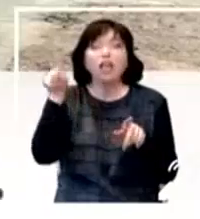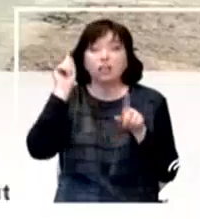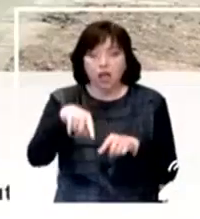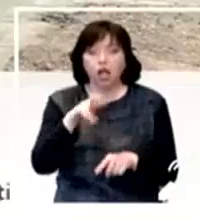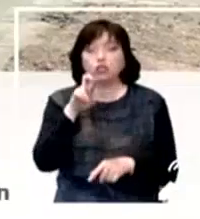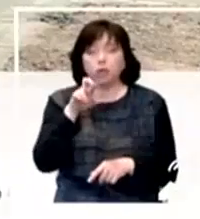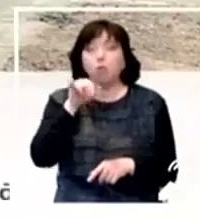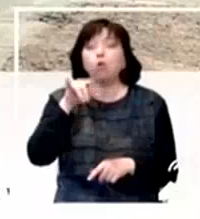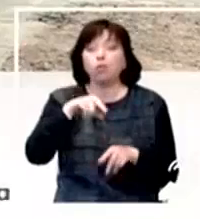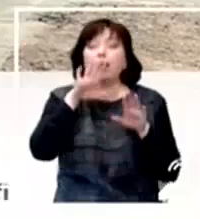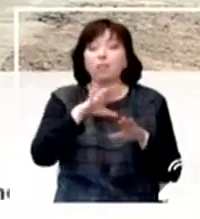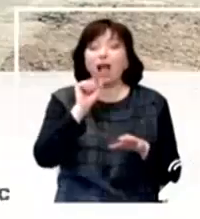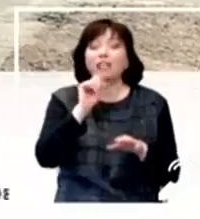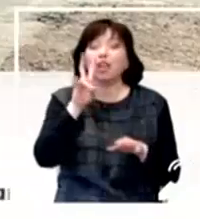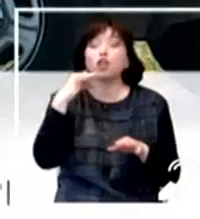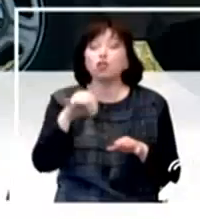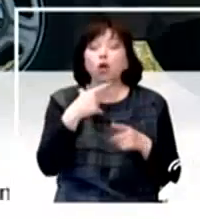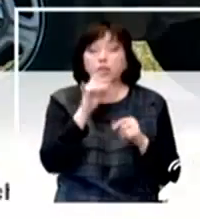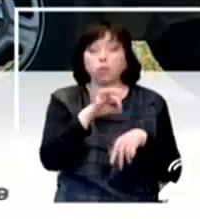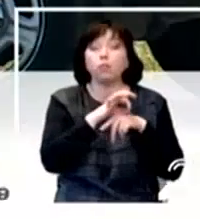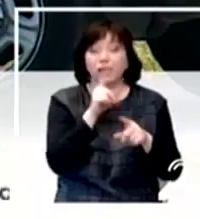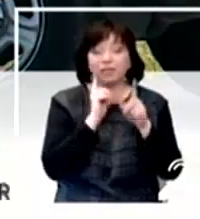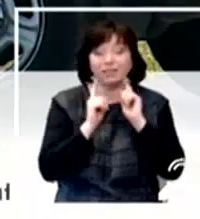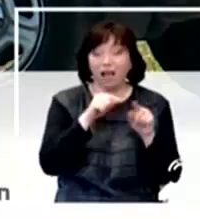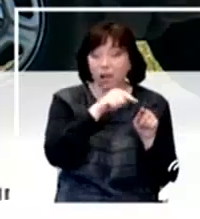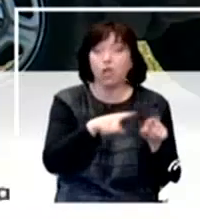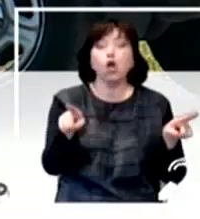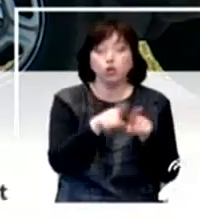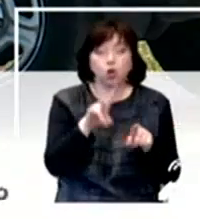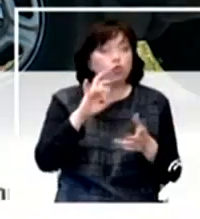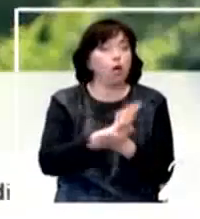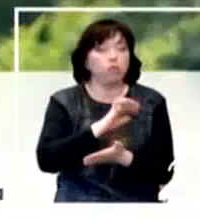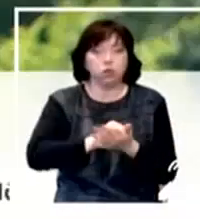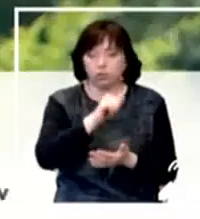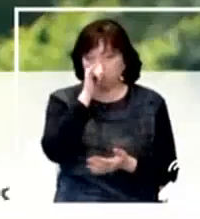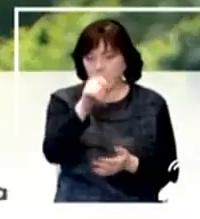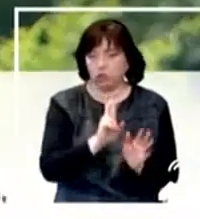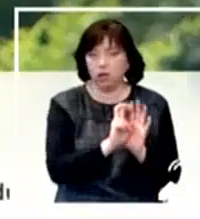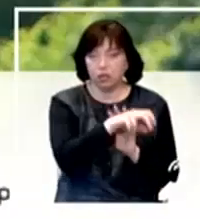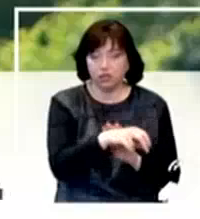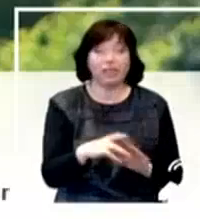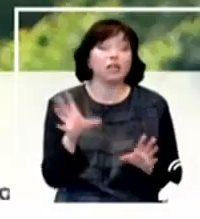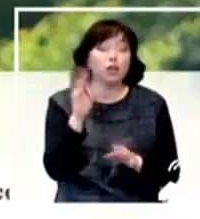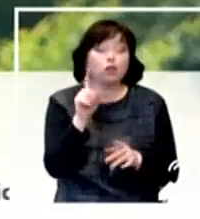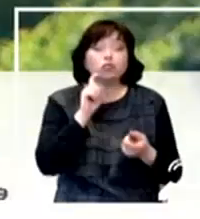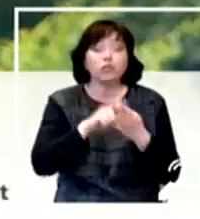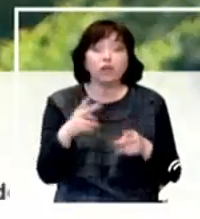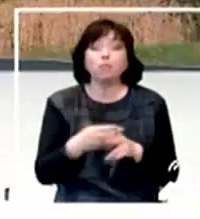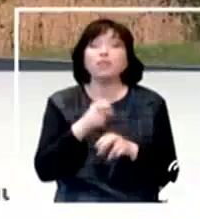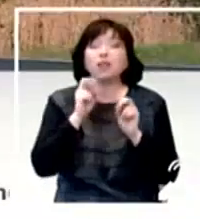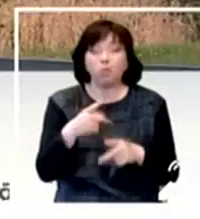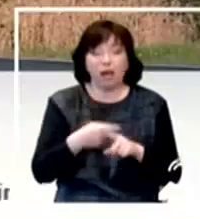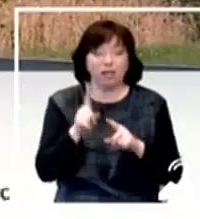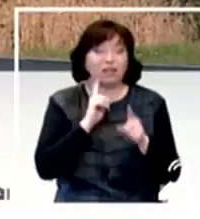din raionul Anenii Noi, unde se va desfășura summitul, dar presa nu a avut acces. Grupul Media pentru știri de securitate privind summitul Comunității